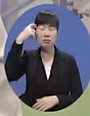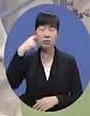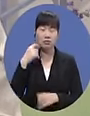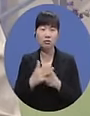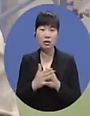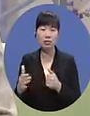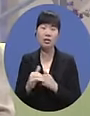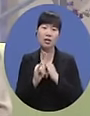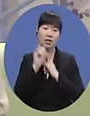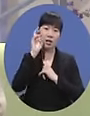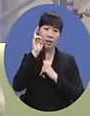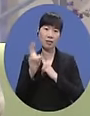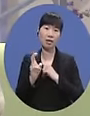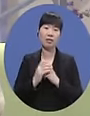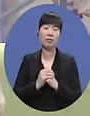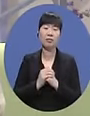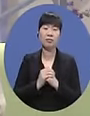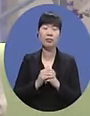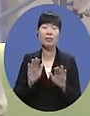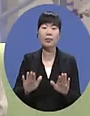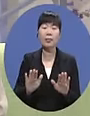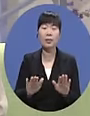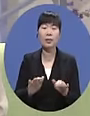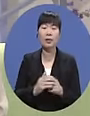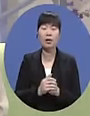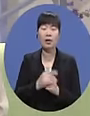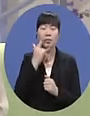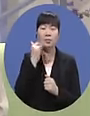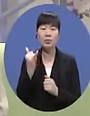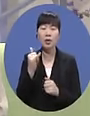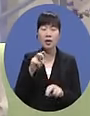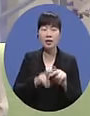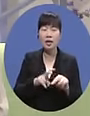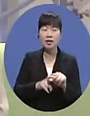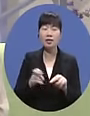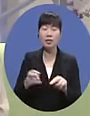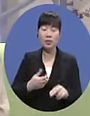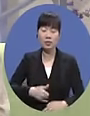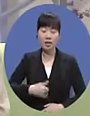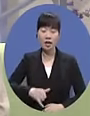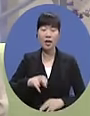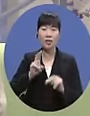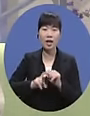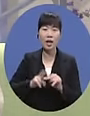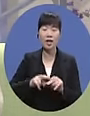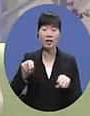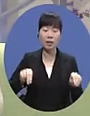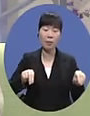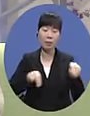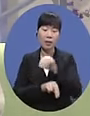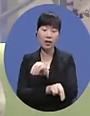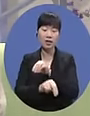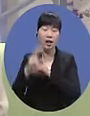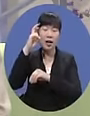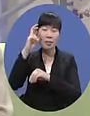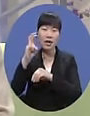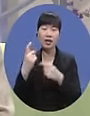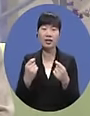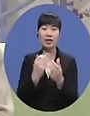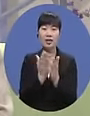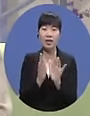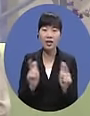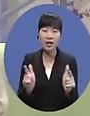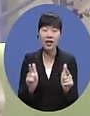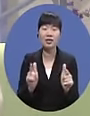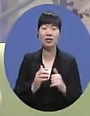것 같아요. 네. 그러니까 어떻게 보면 이게 그 부모의 위치와 아이의 위치가 바뀌어버리는 거예요. 이런 거를